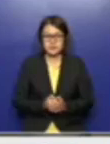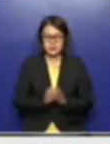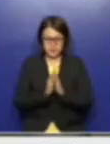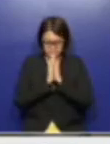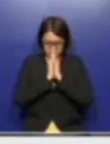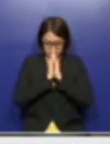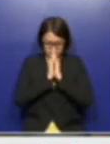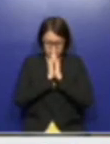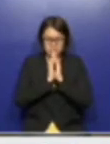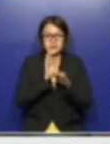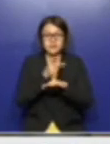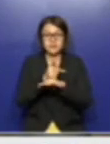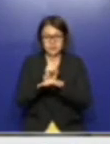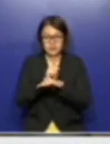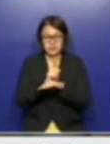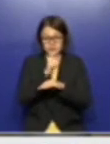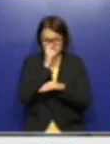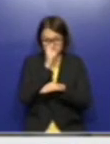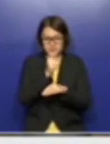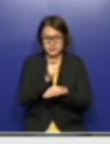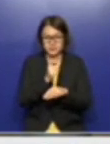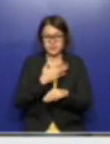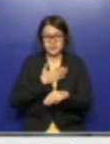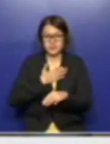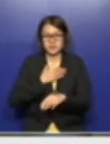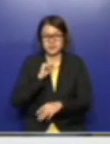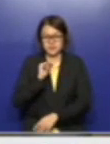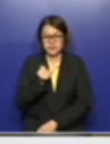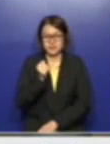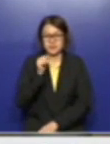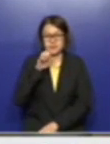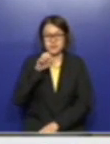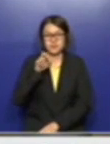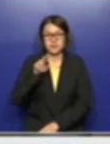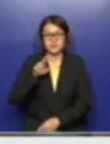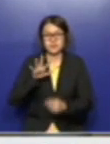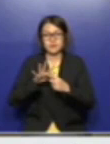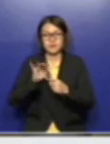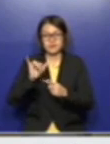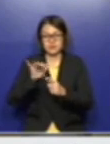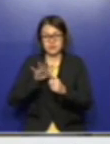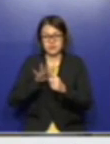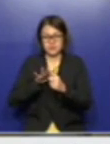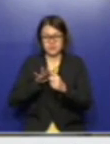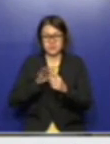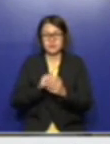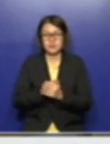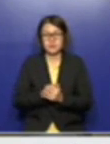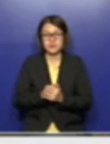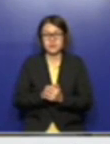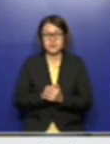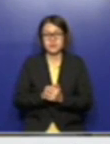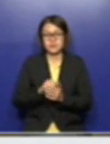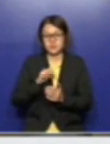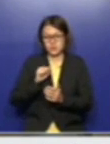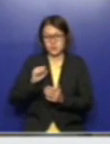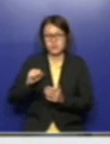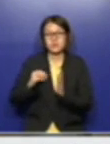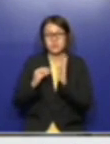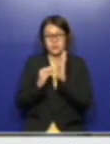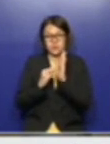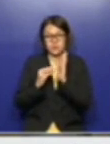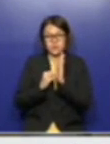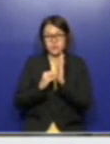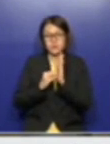ท่านประธานที่เคารพครับกระผมจิรายุห่วงทรัพย์สมาชิกสภาผู้แทนราษฎรกรุงเทพมหานครพรร